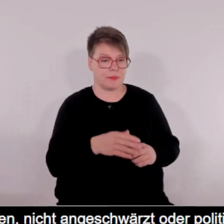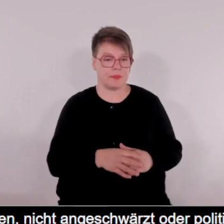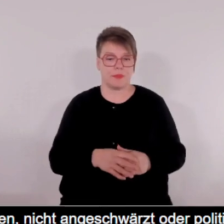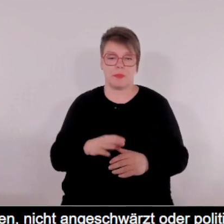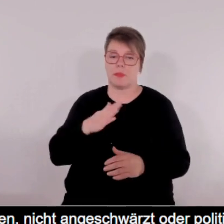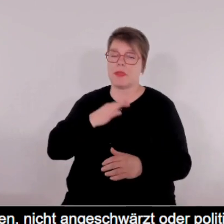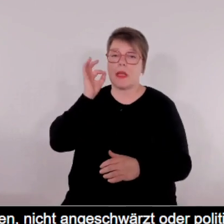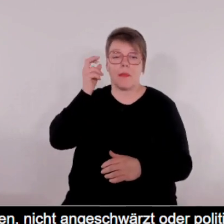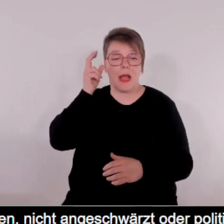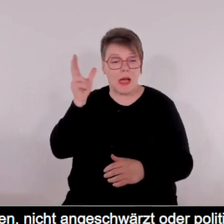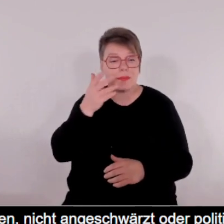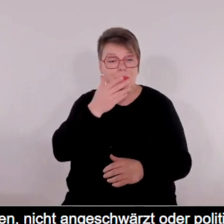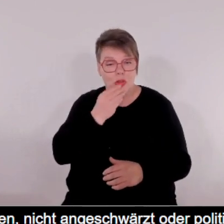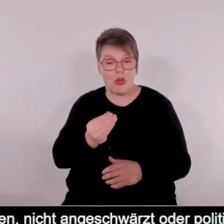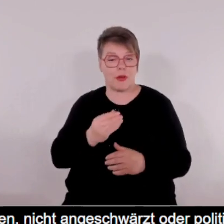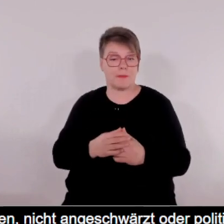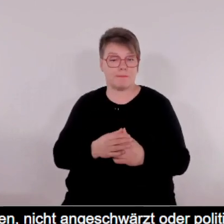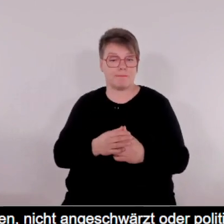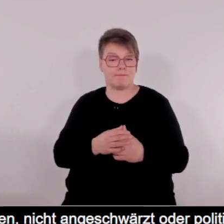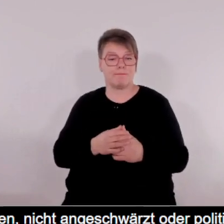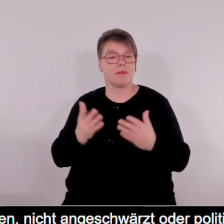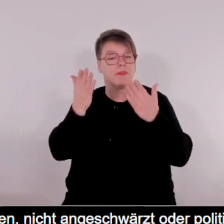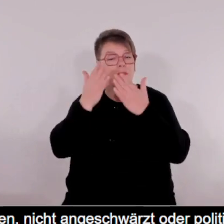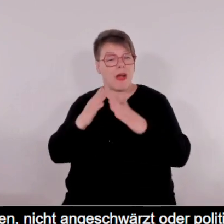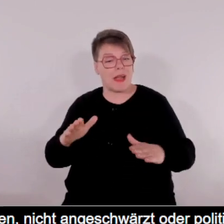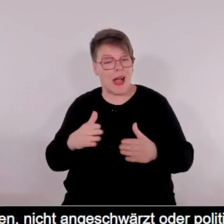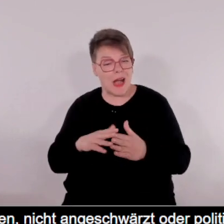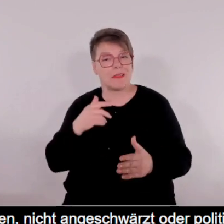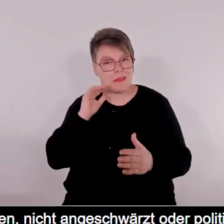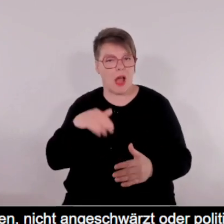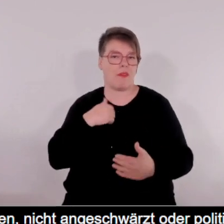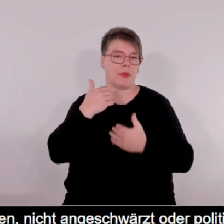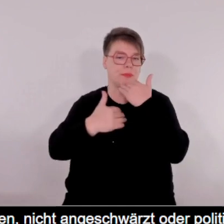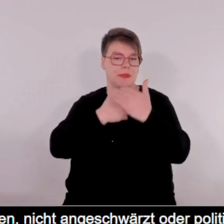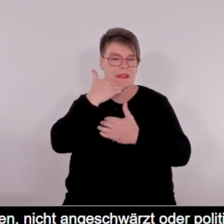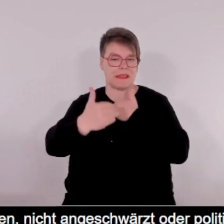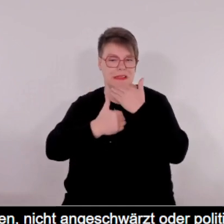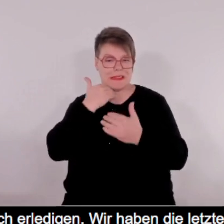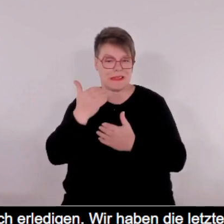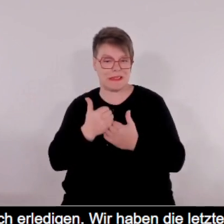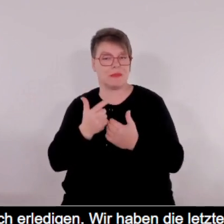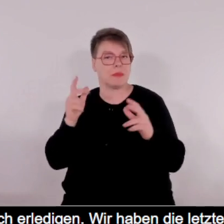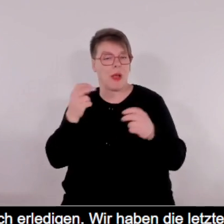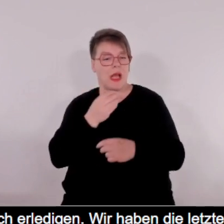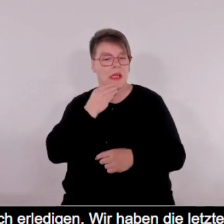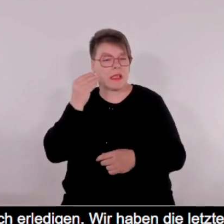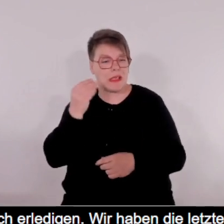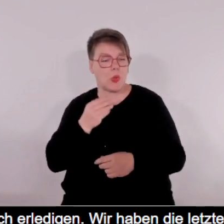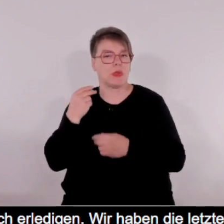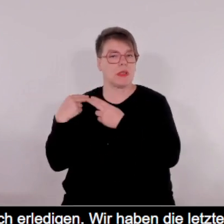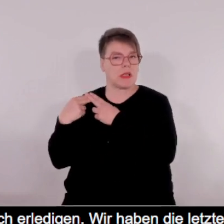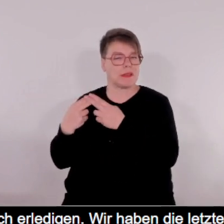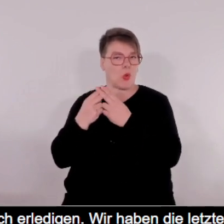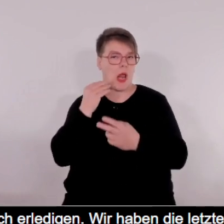zu stärken, auf der einen Seite, aber vor allem auch, wenn wir die Ernährungssouveränität in unserem Land